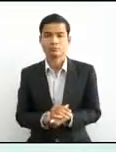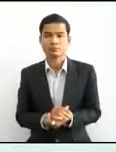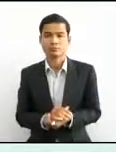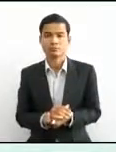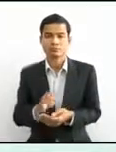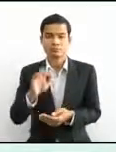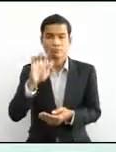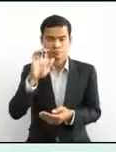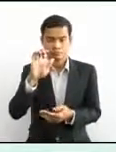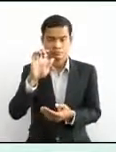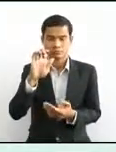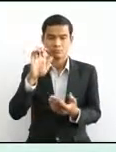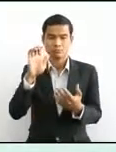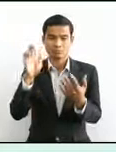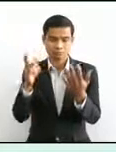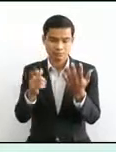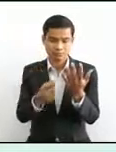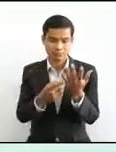cho ai trẻ